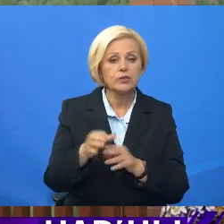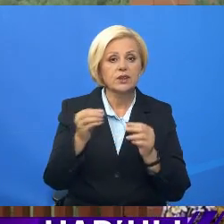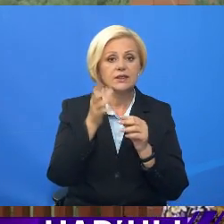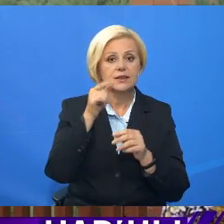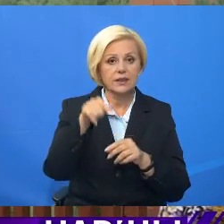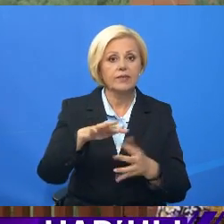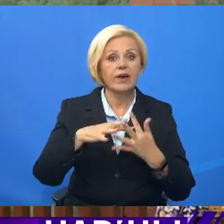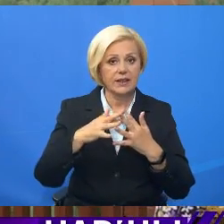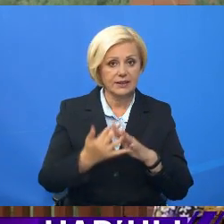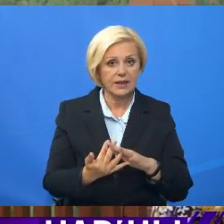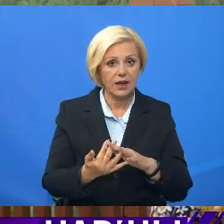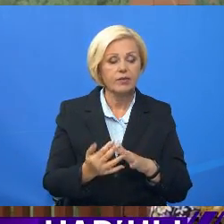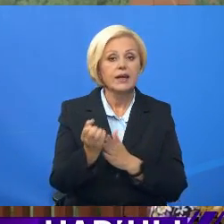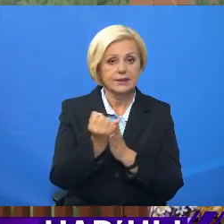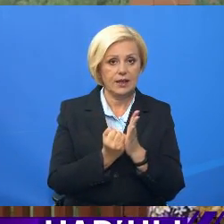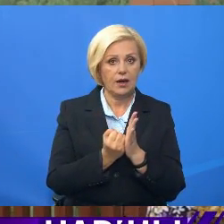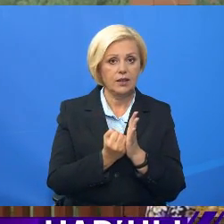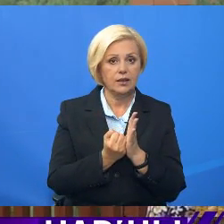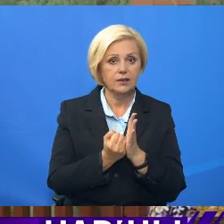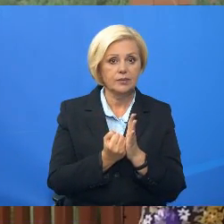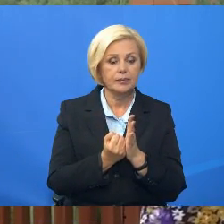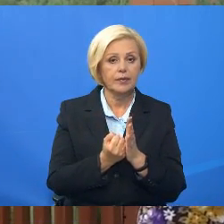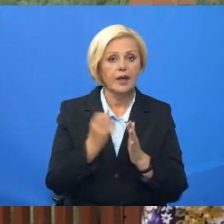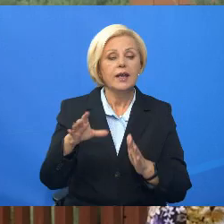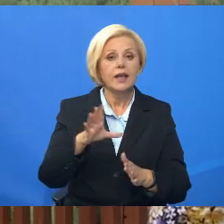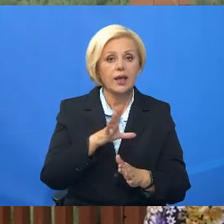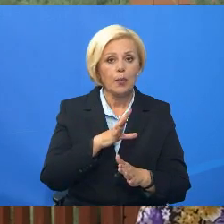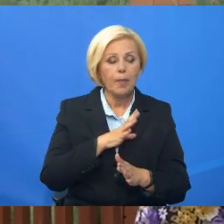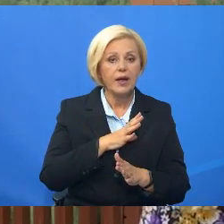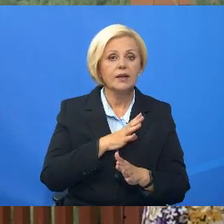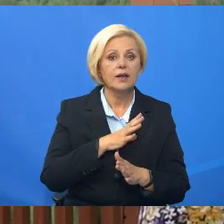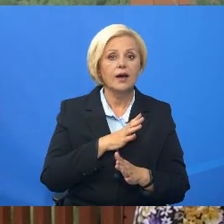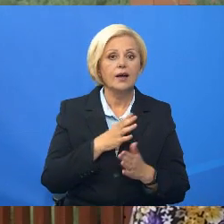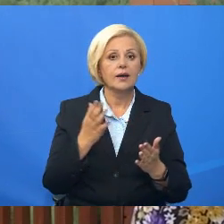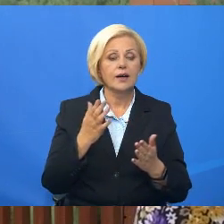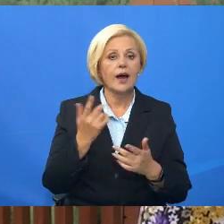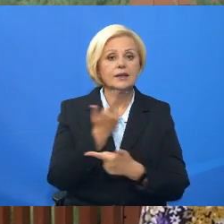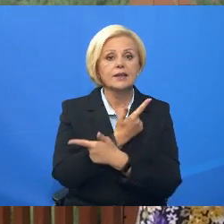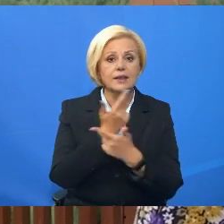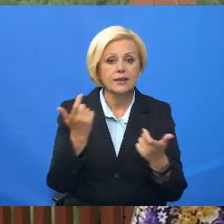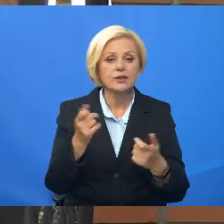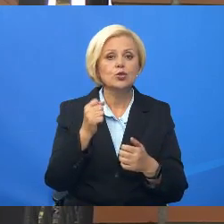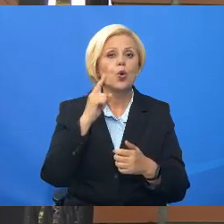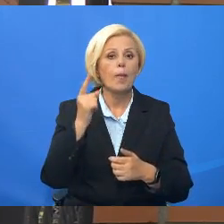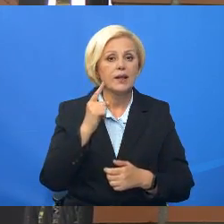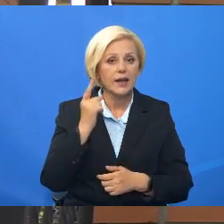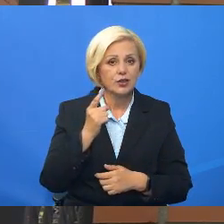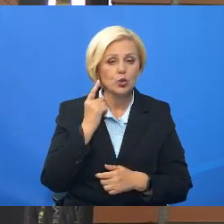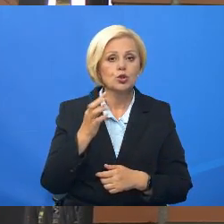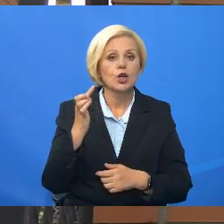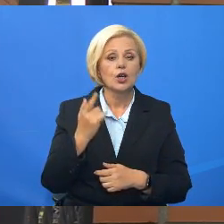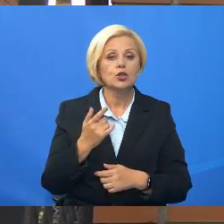в этой деревне, сохранилось. И было как-то донесено до молодежи,